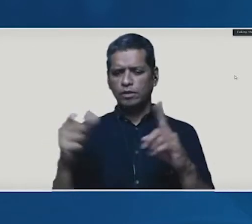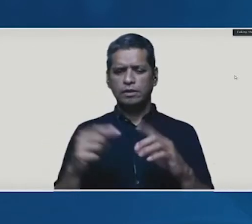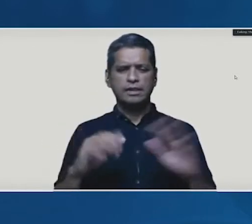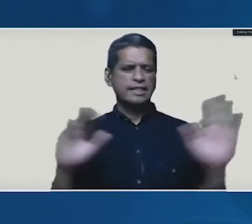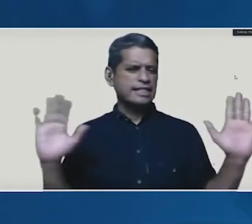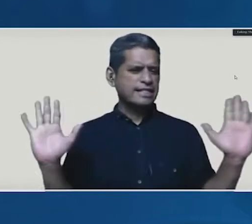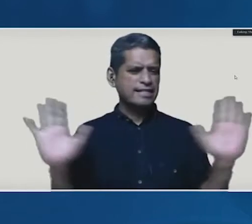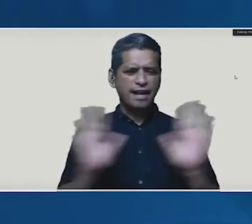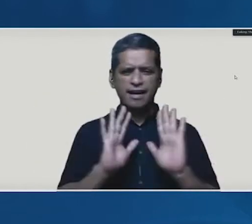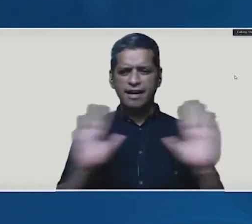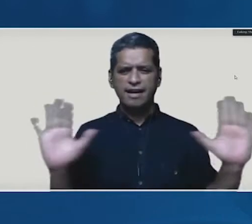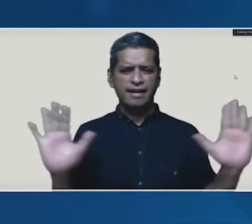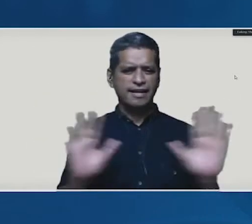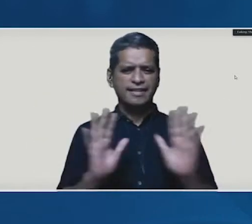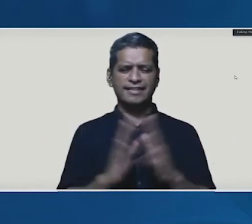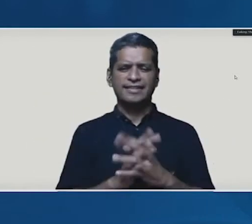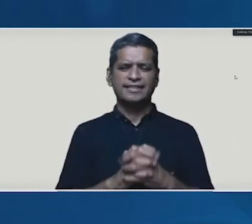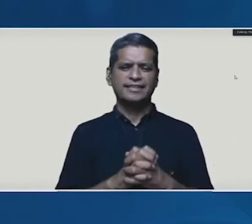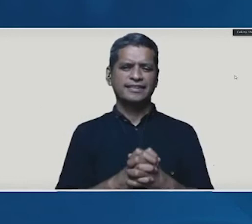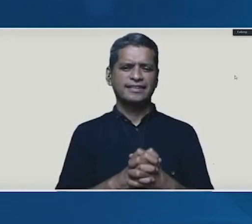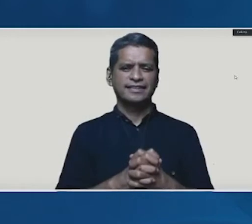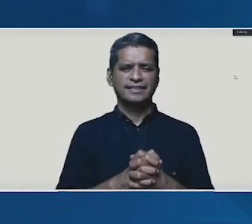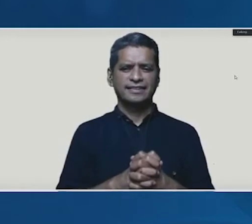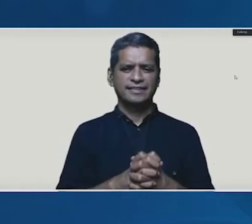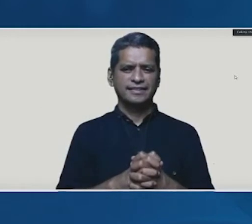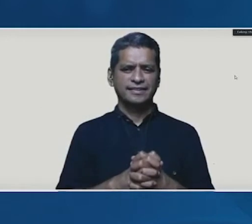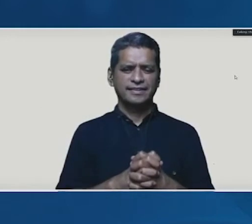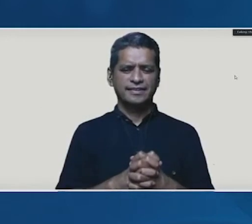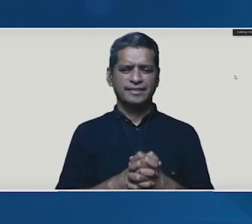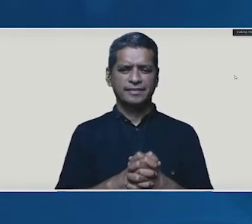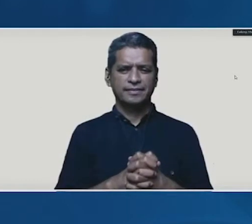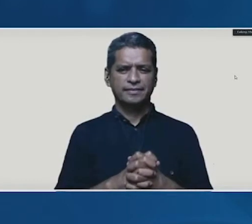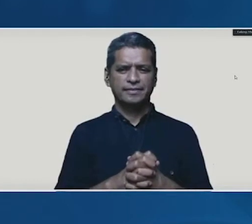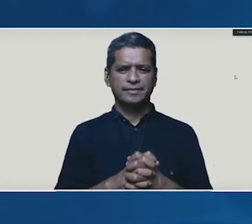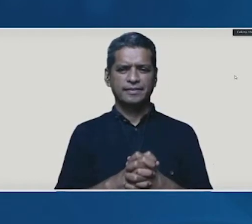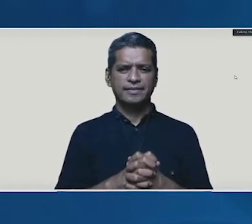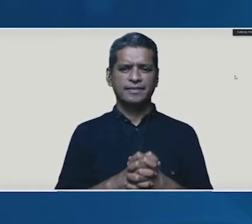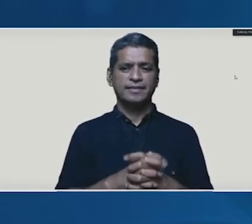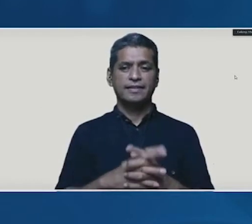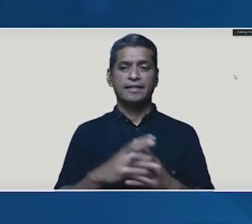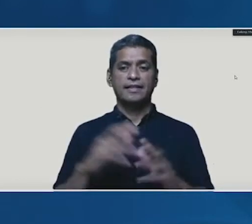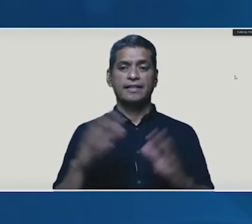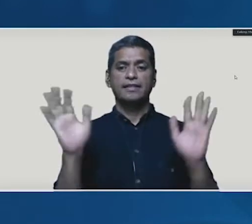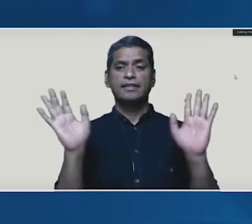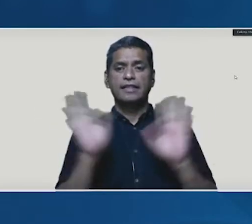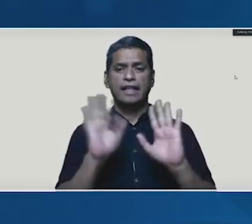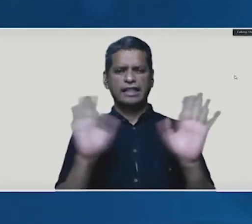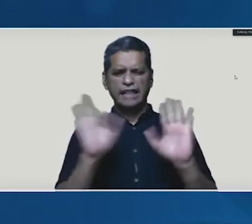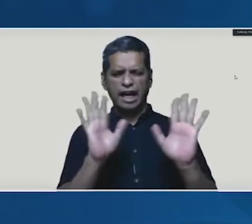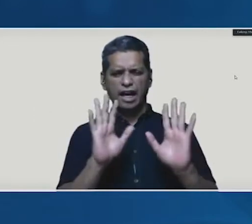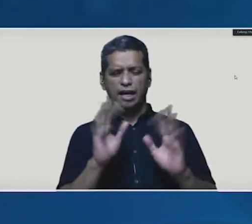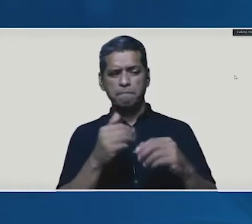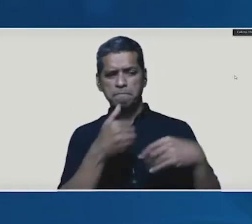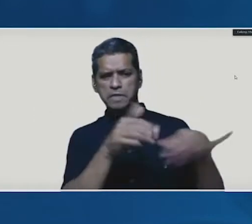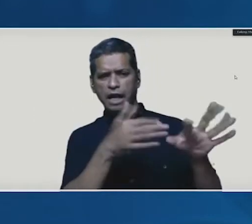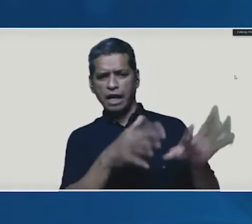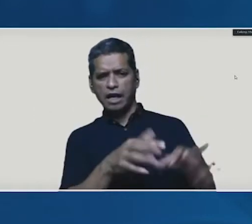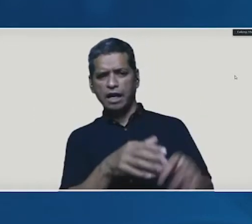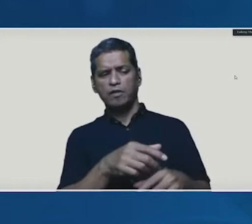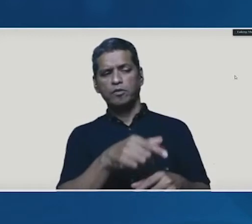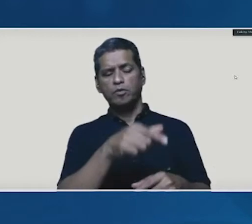Apa itu jangan di Iya jangan kamu biarkan dirimu dianggap enteng karena kamu masih